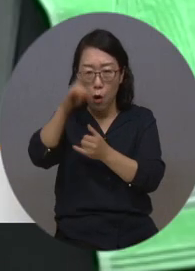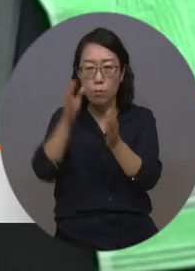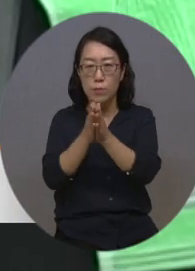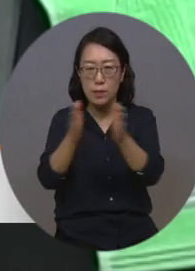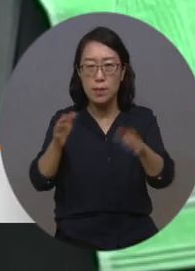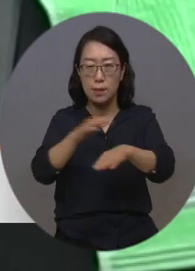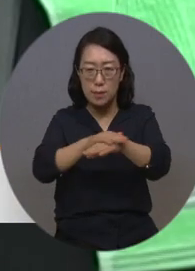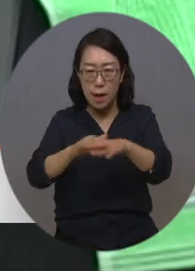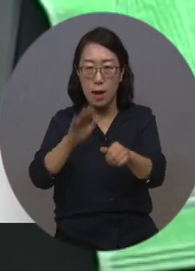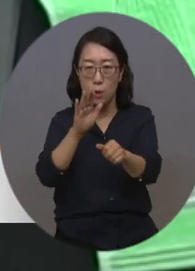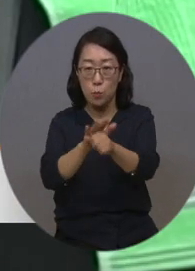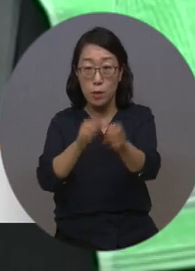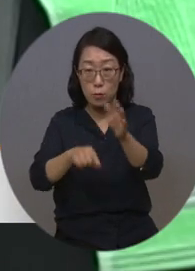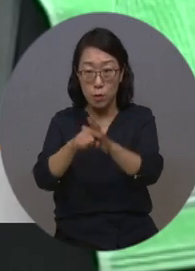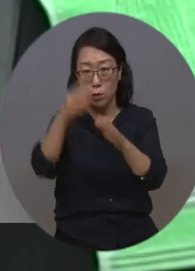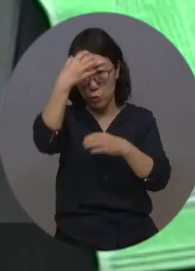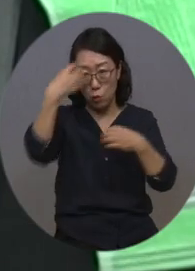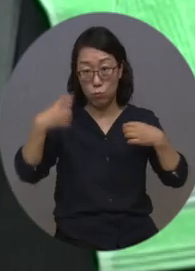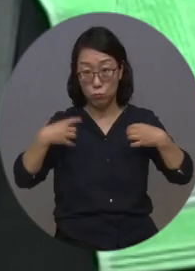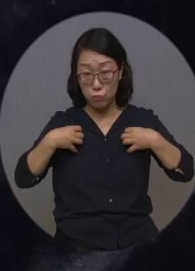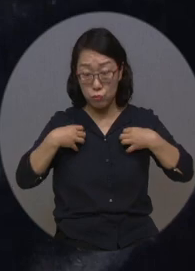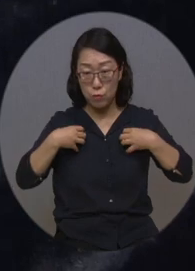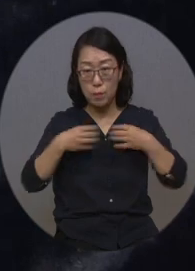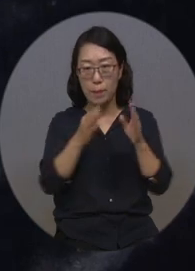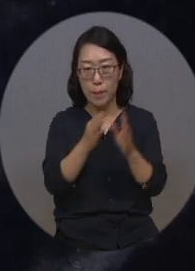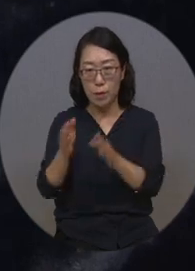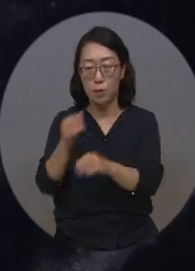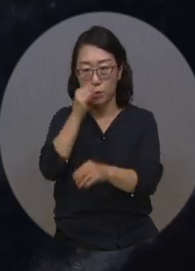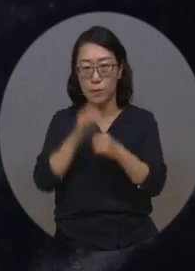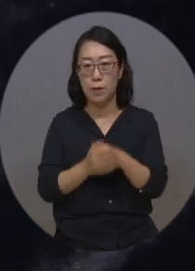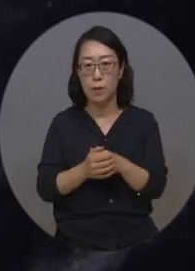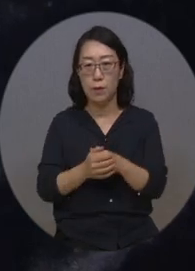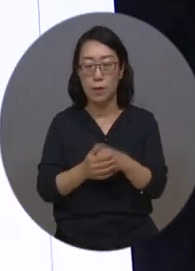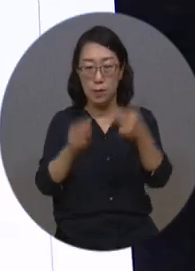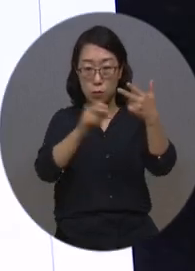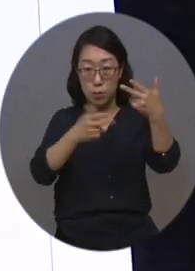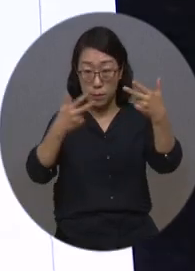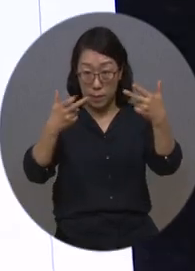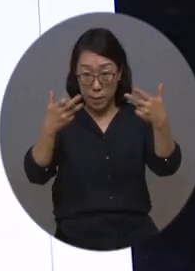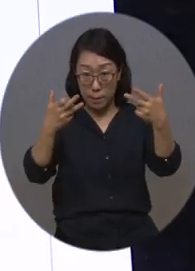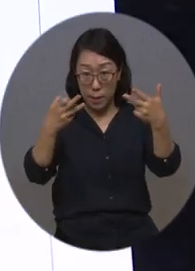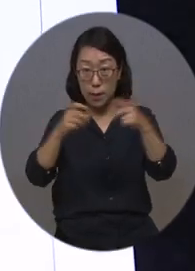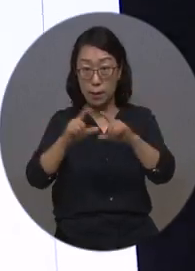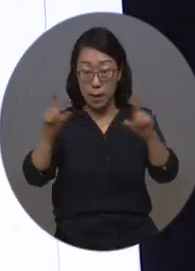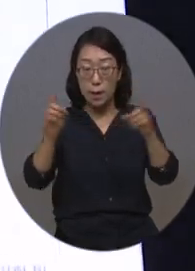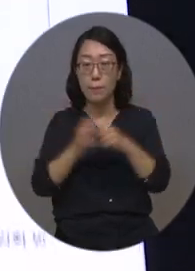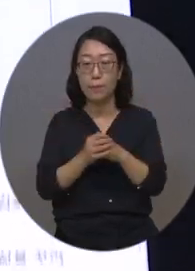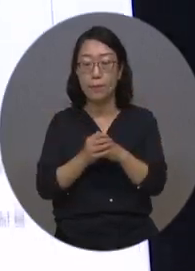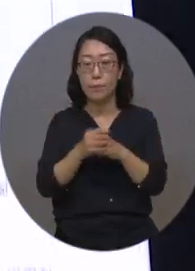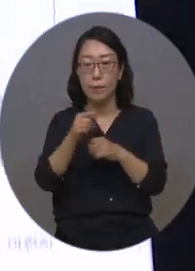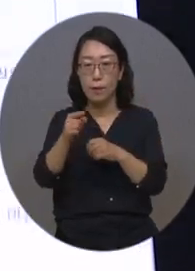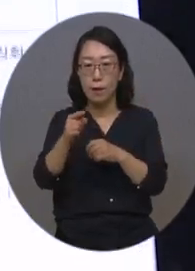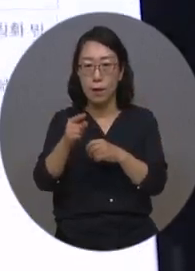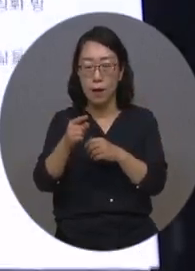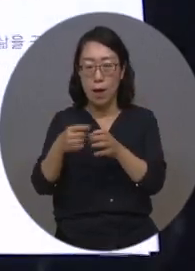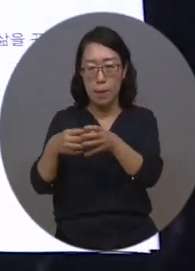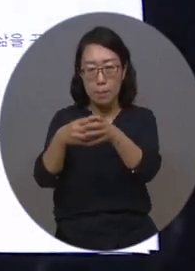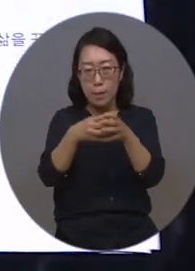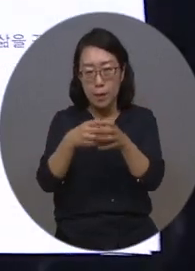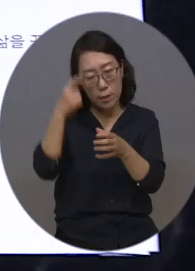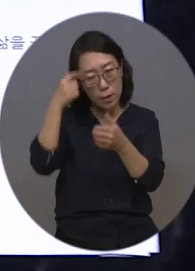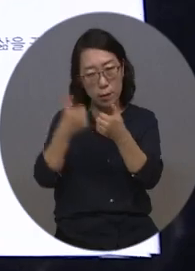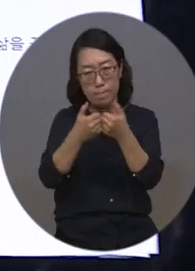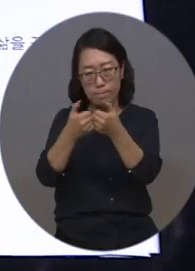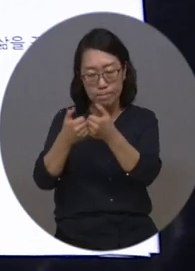범정부 차원의 대책 을 추진합니다 지난 13일 정부는 관계부처 합동으로 수립한 보고 종료 아동